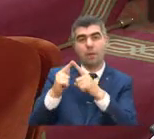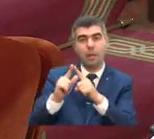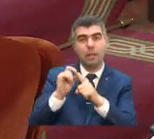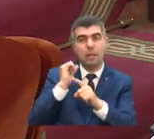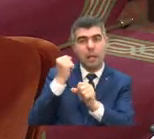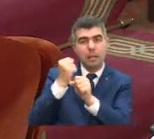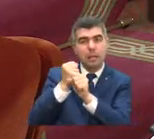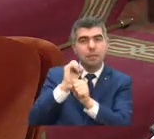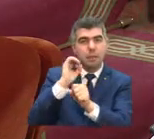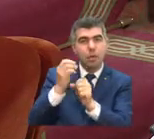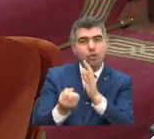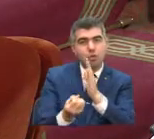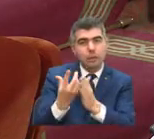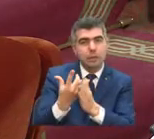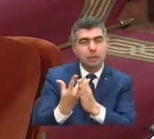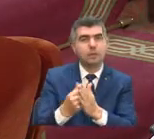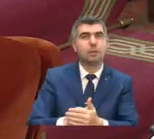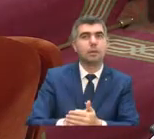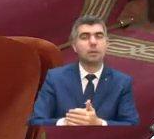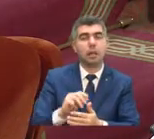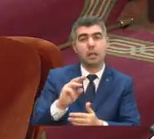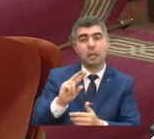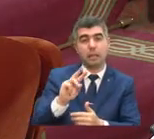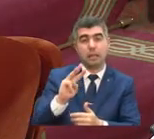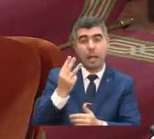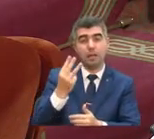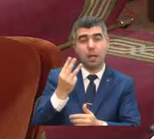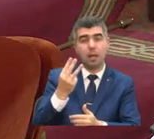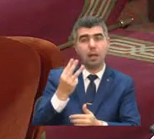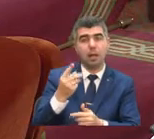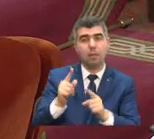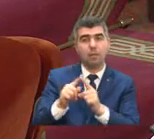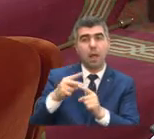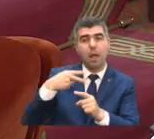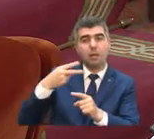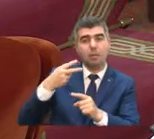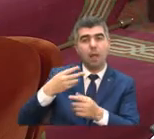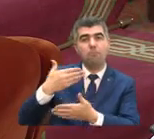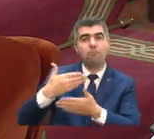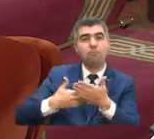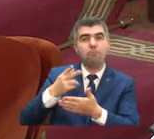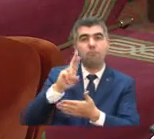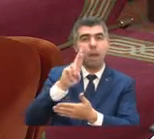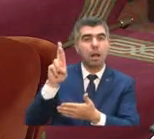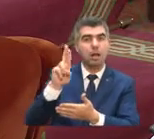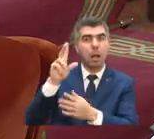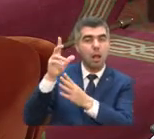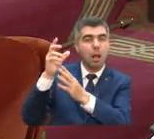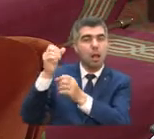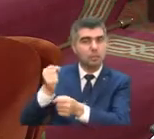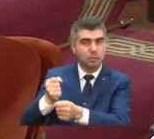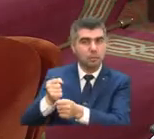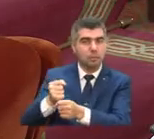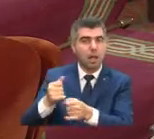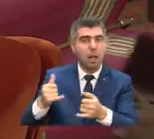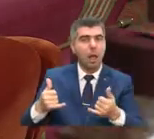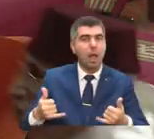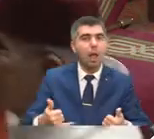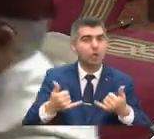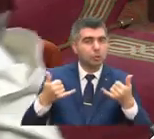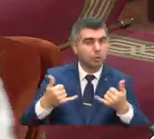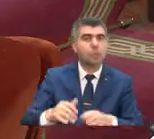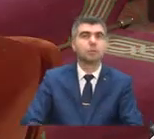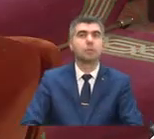الهدف الأولي واللي كان شاد لها صاحب جلالة في خطاب العرش ديال هذه السنه